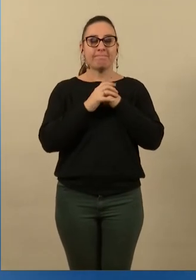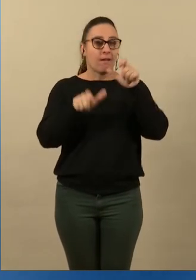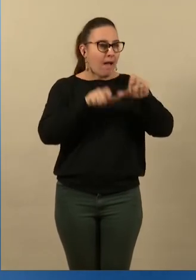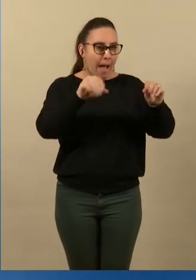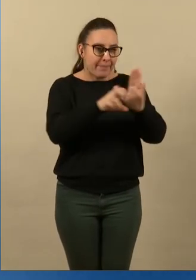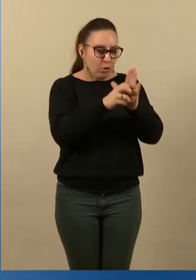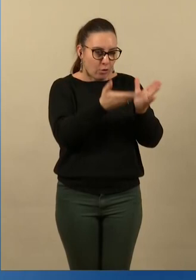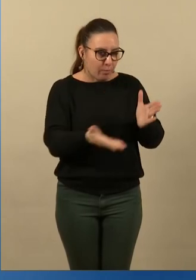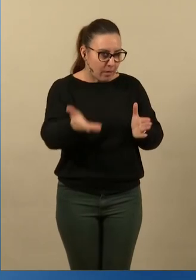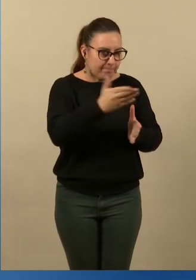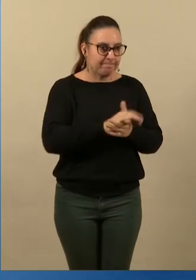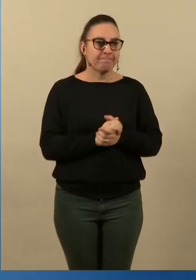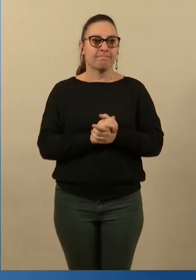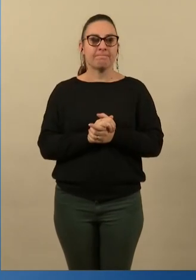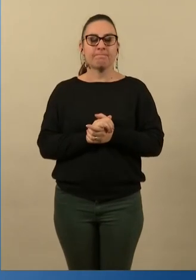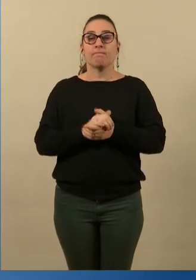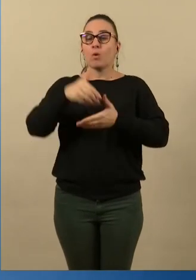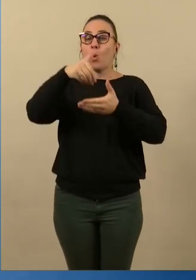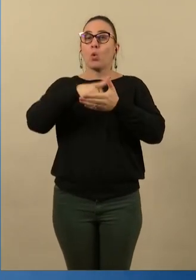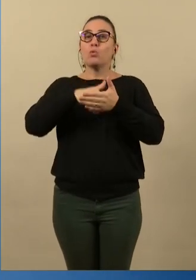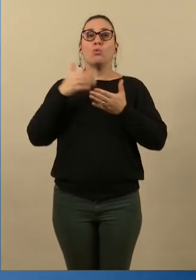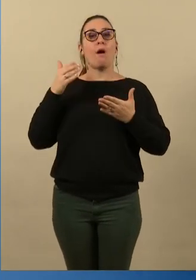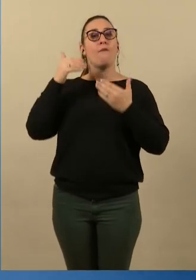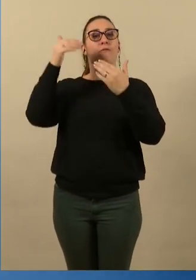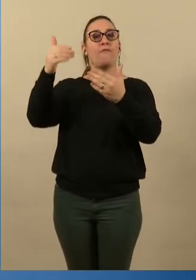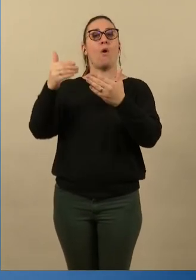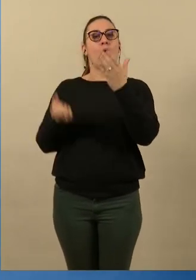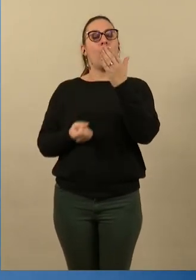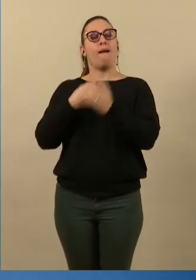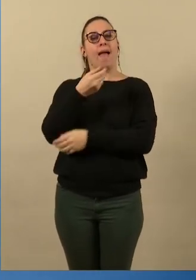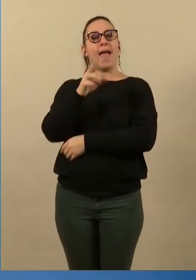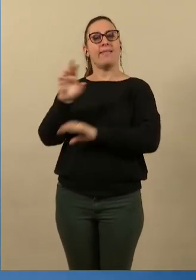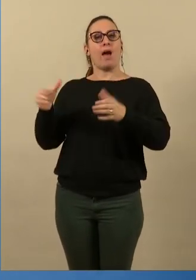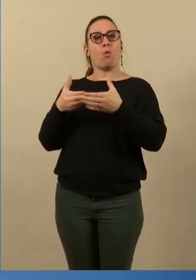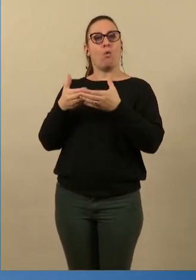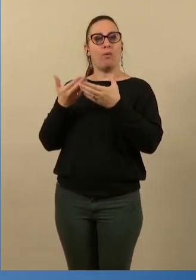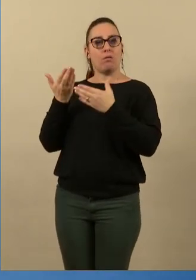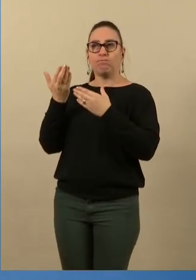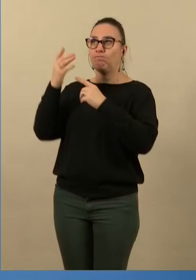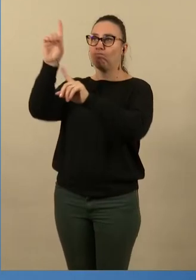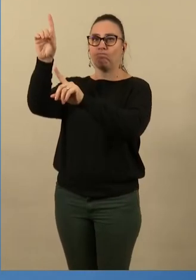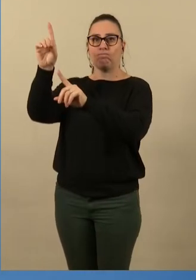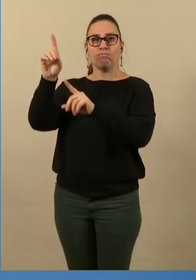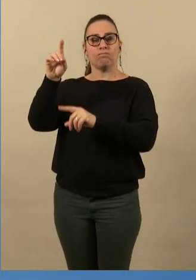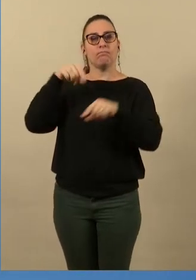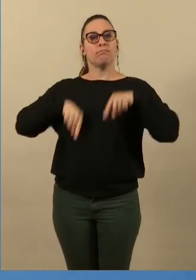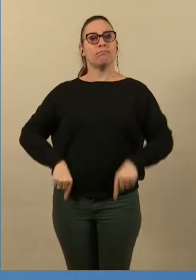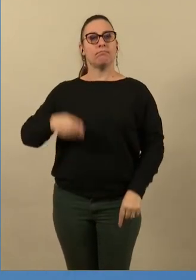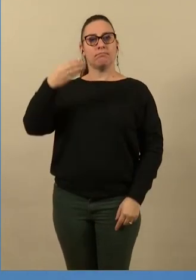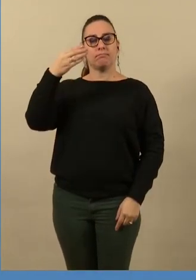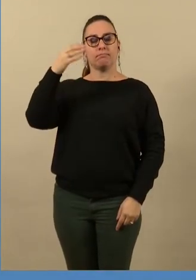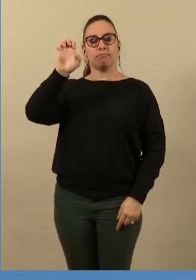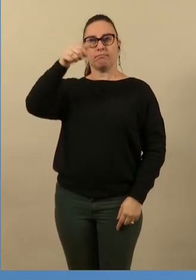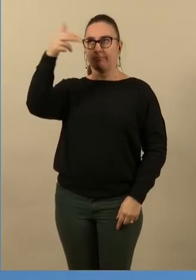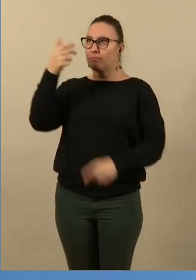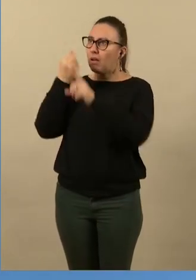grenoblois sur le fond le vœux proposé par le groupe nouveau regard demandant au ministre de l'éducation nationale de mener une nouvelle politique